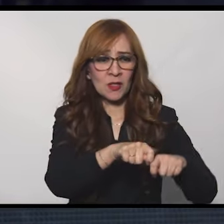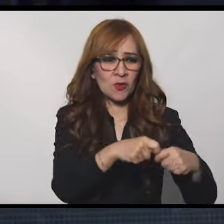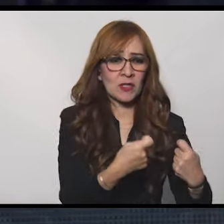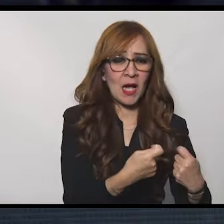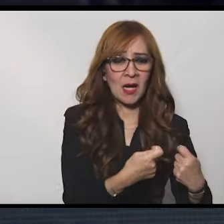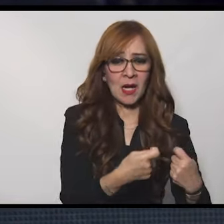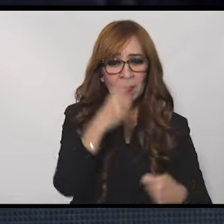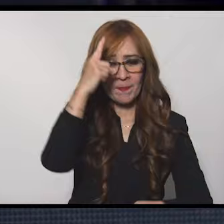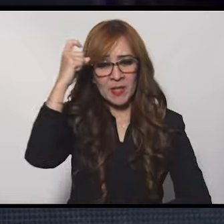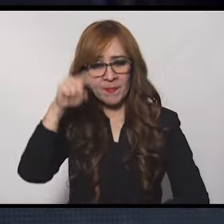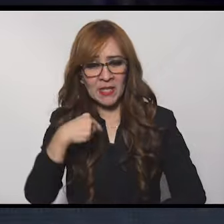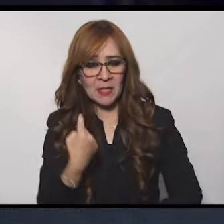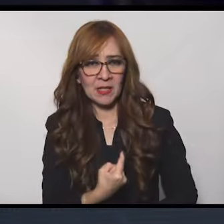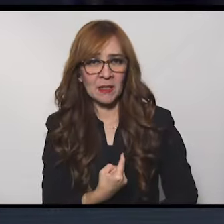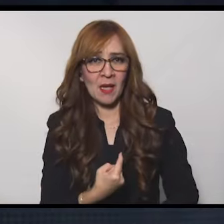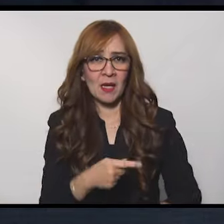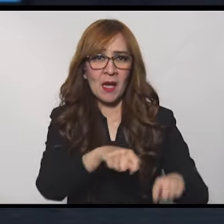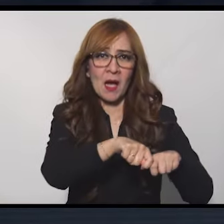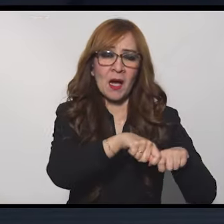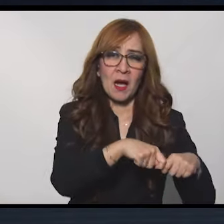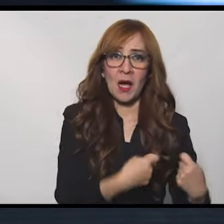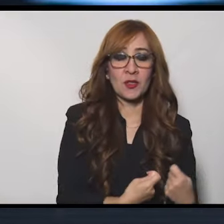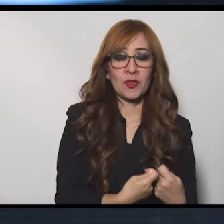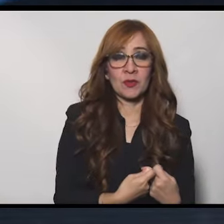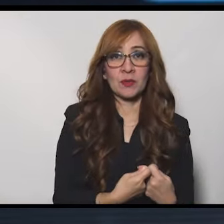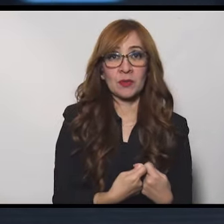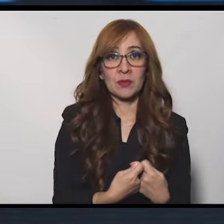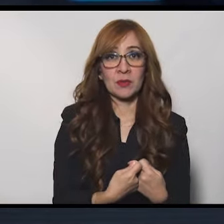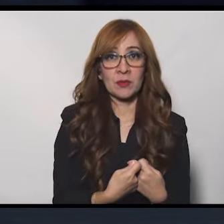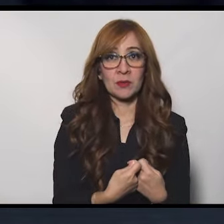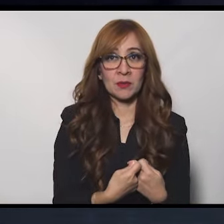dream is ruined. No.